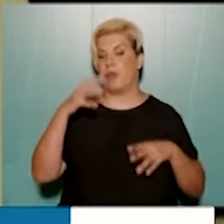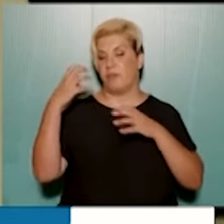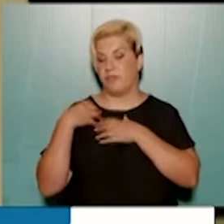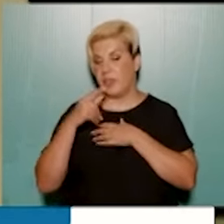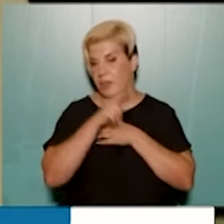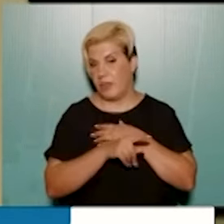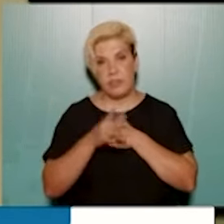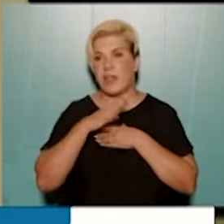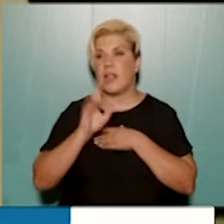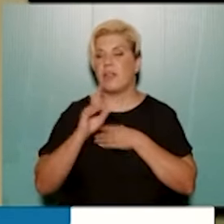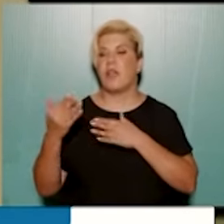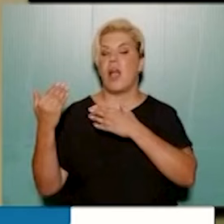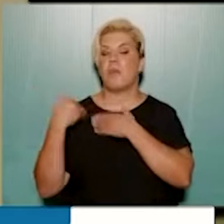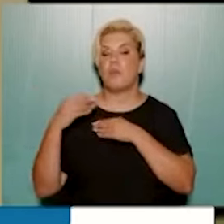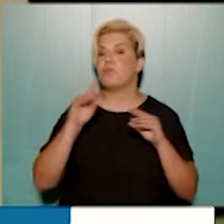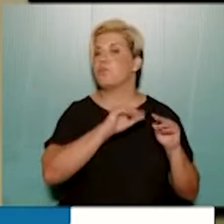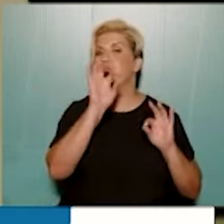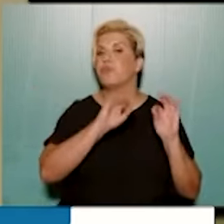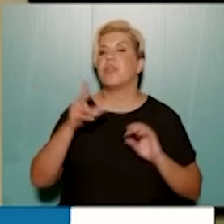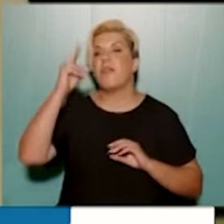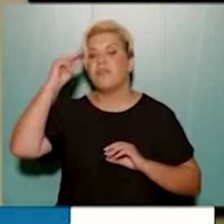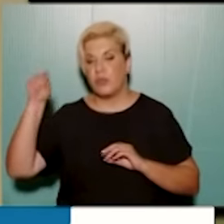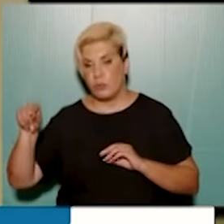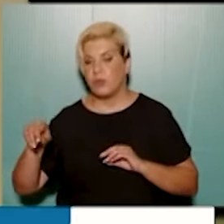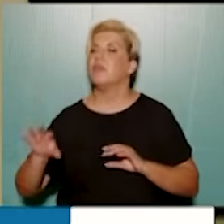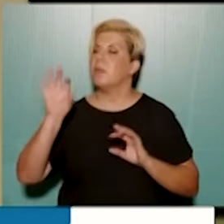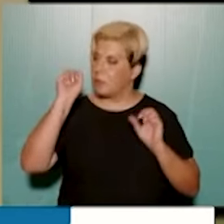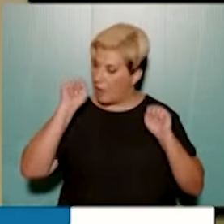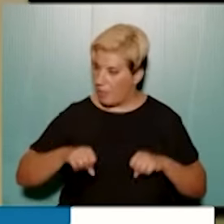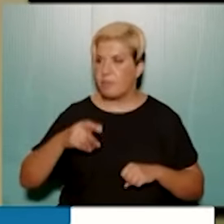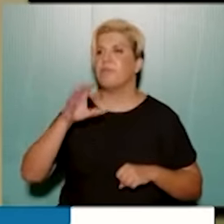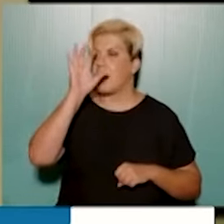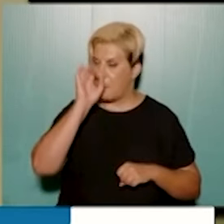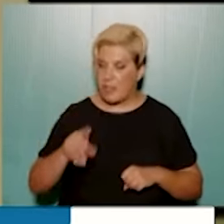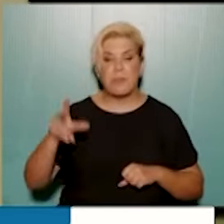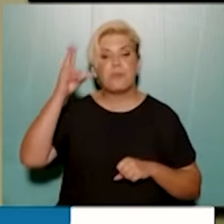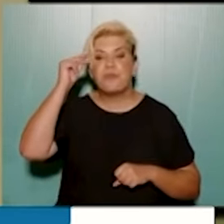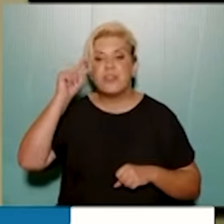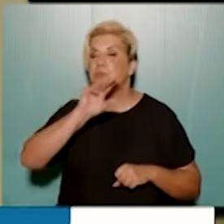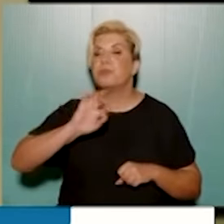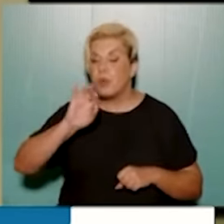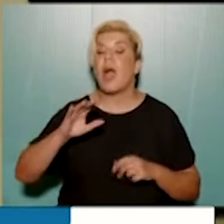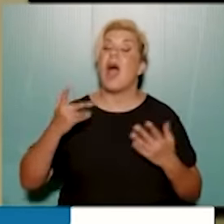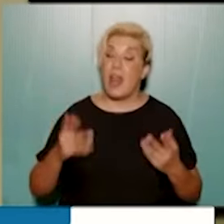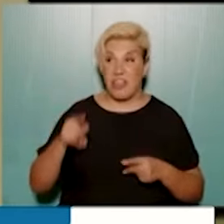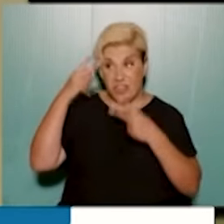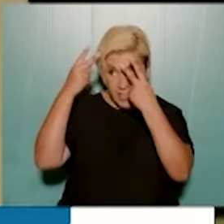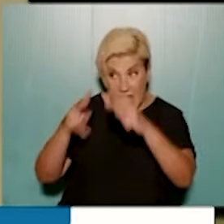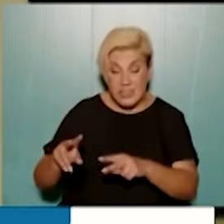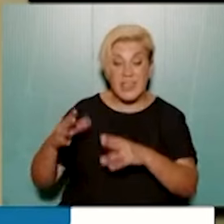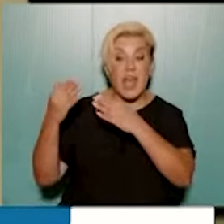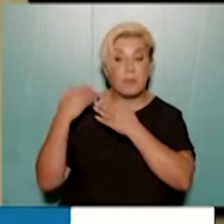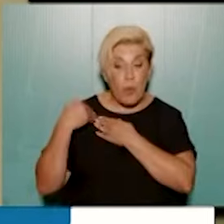λέγοντας ότι δεν είναι δική σας αρμοδιότητα το πού θα φοιτούν τα παιδιά. Δεν είναι δική σας αρμοδιότητα, όντως, η συγκεκριμένη. Είναι όμως δική σας